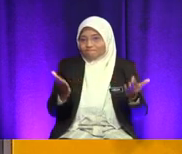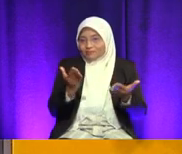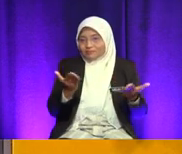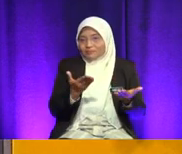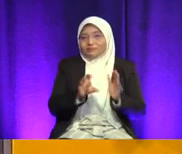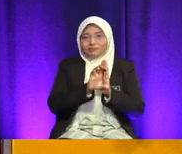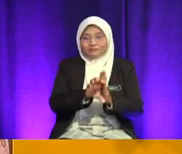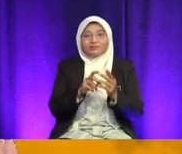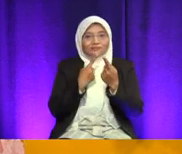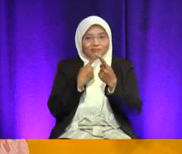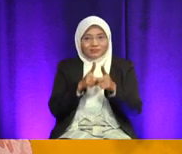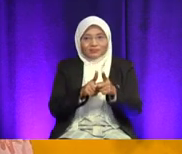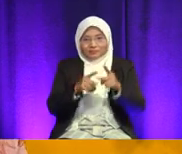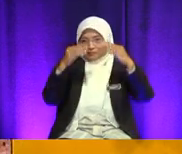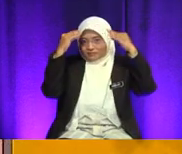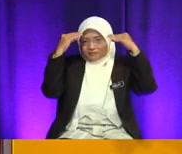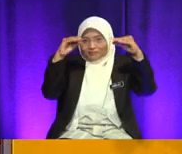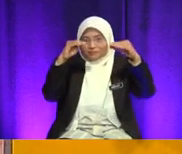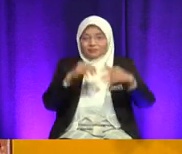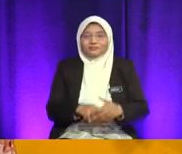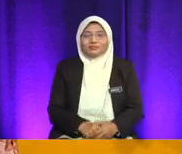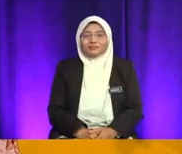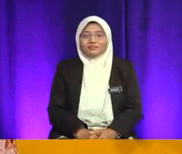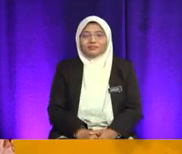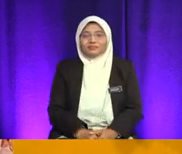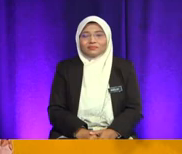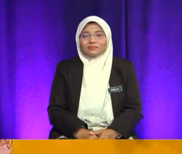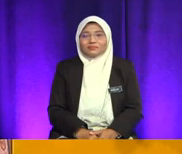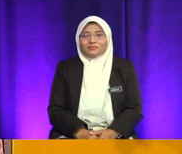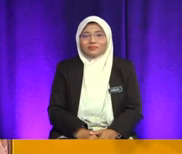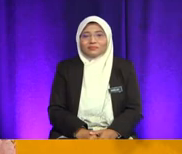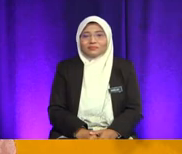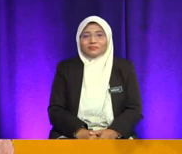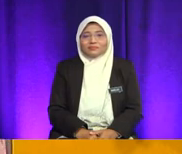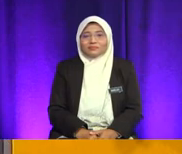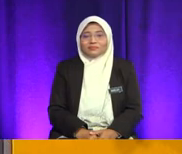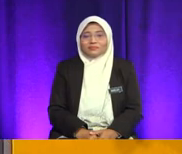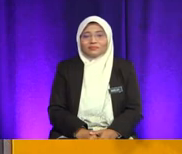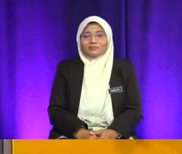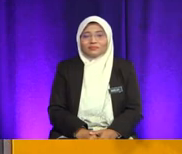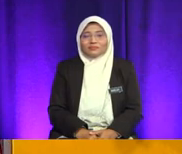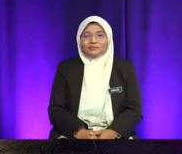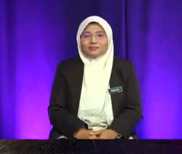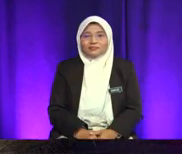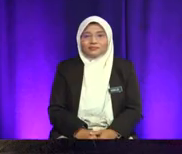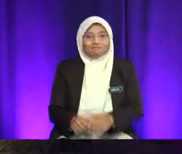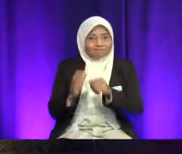negara Terima kasih Fatimah atas jawaban yang betul dan tepat sekali